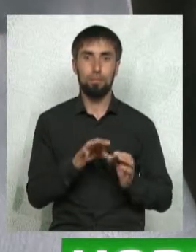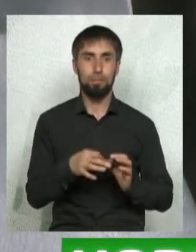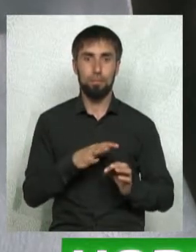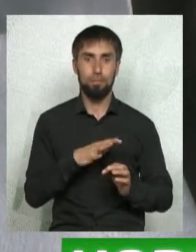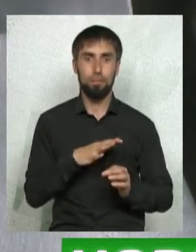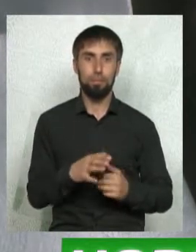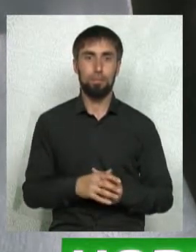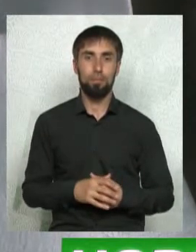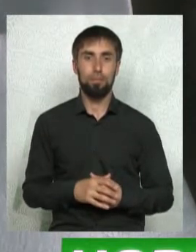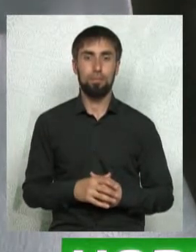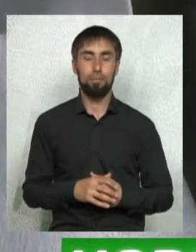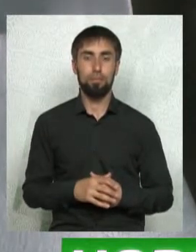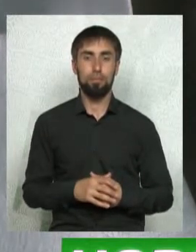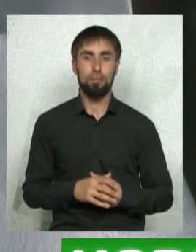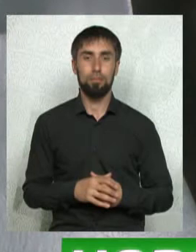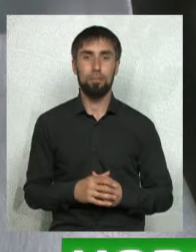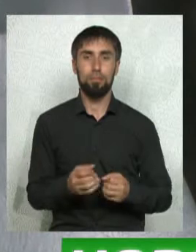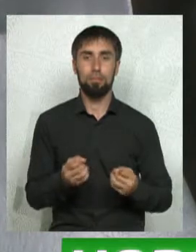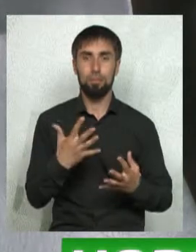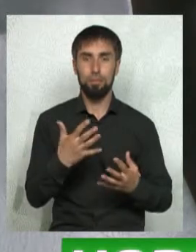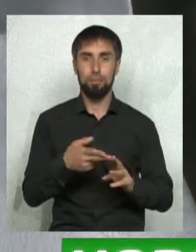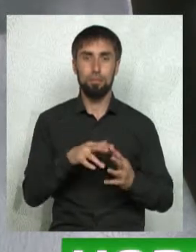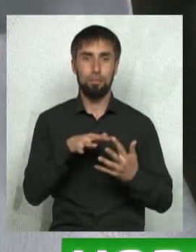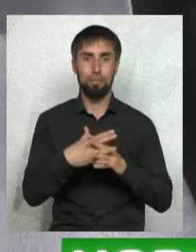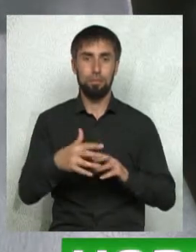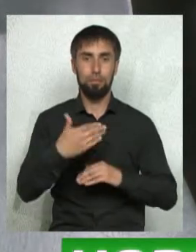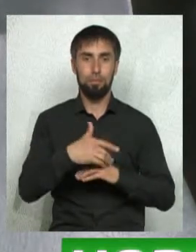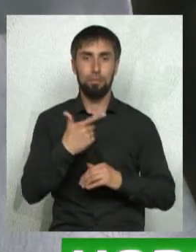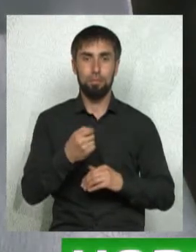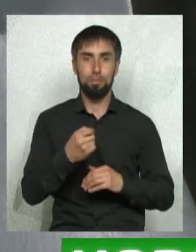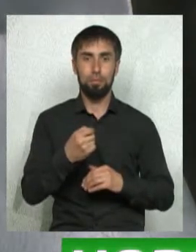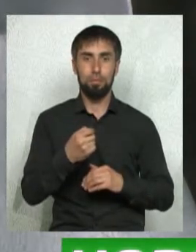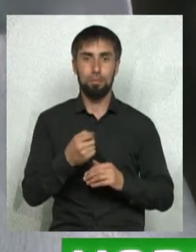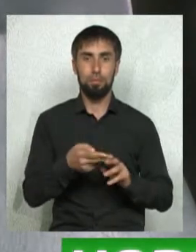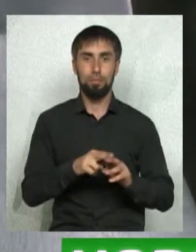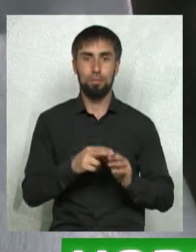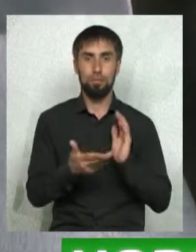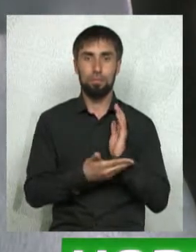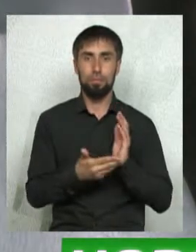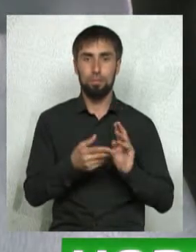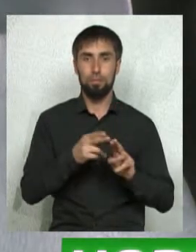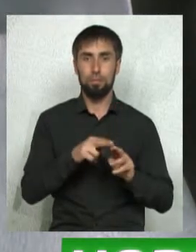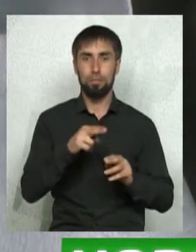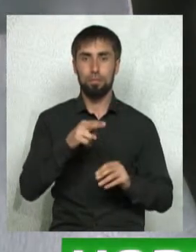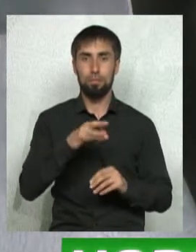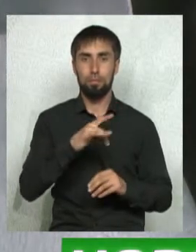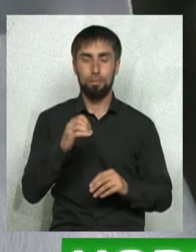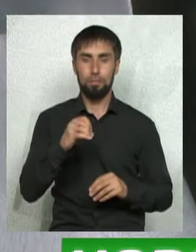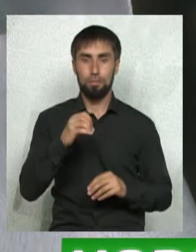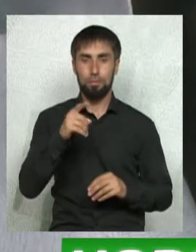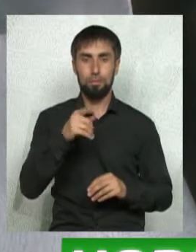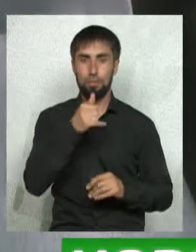бывает на некоторых вот сельских улицах, где вот деревья провисают, там вот где